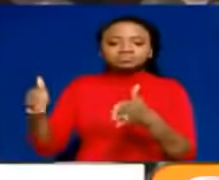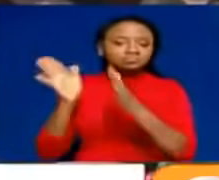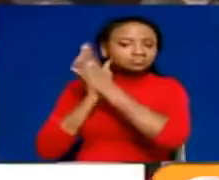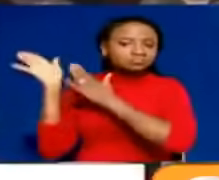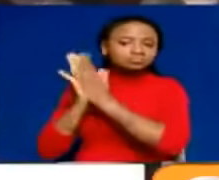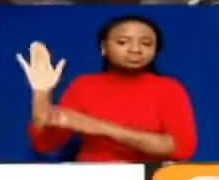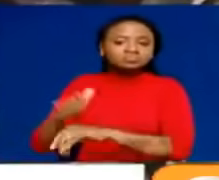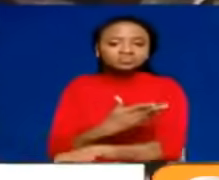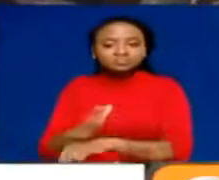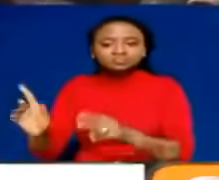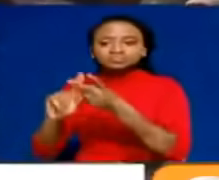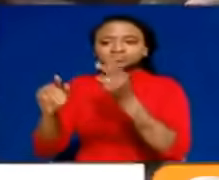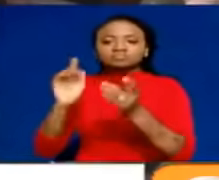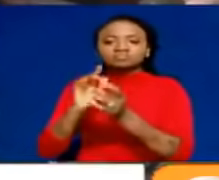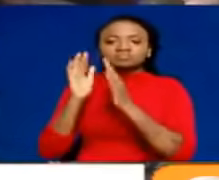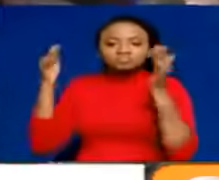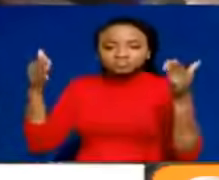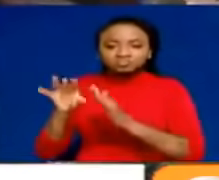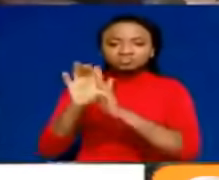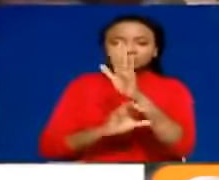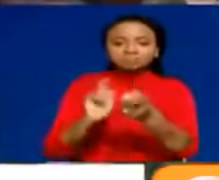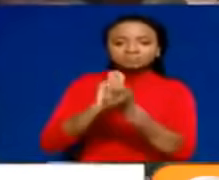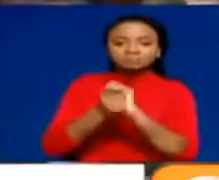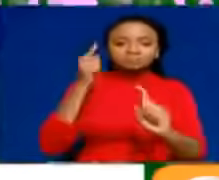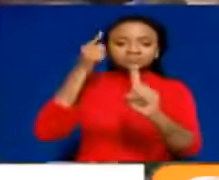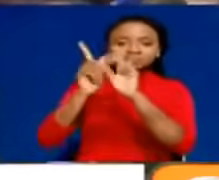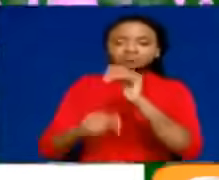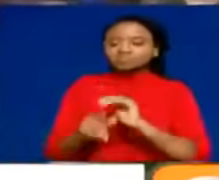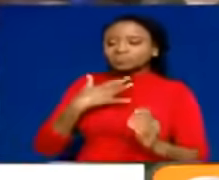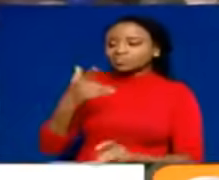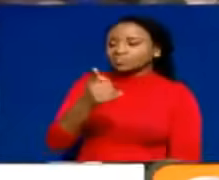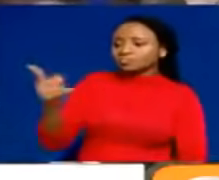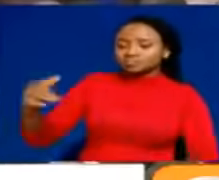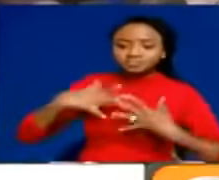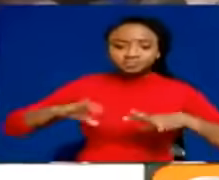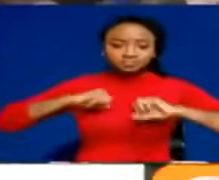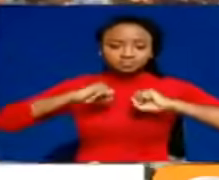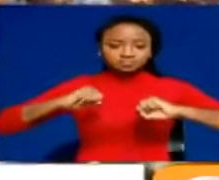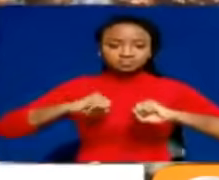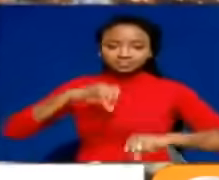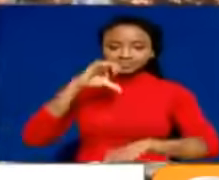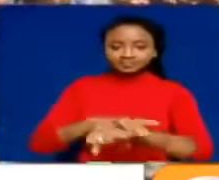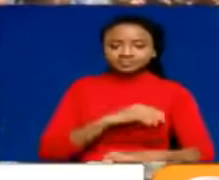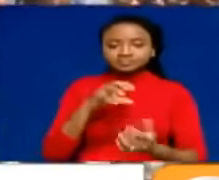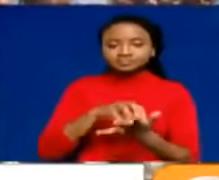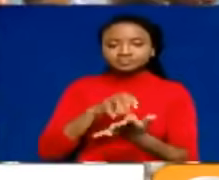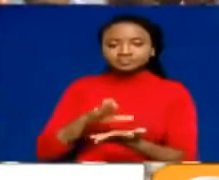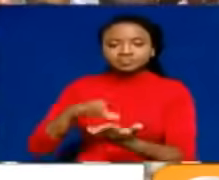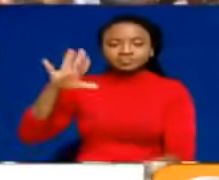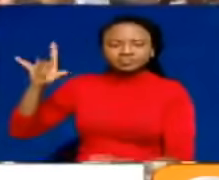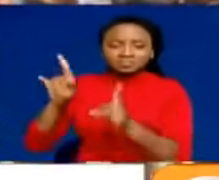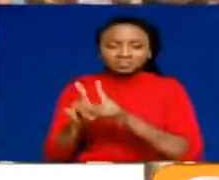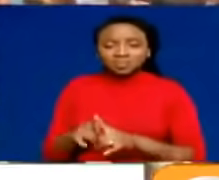katiba, eti viongozi wapate vyeo zaidi, eti viongozi wapate mamlaka zaidi. Hawa wangwana